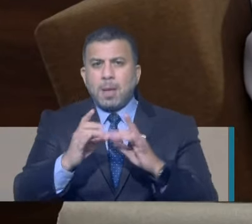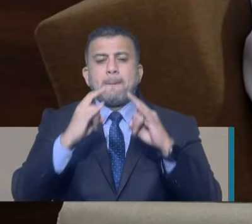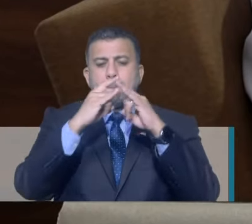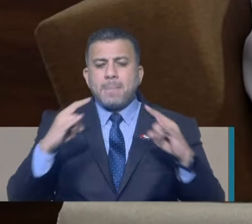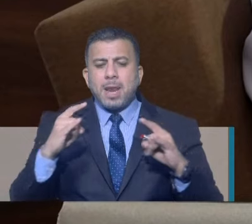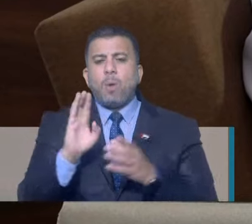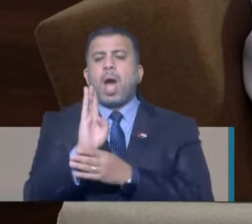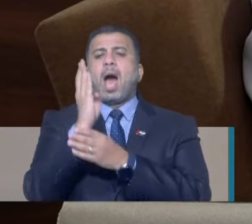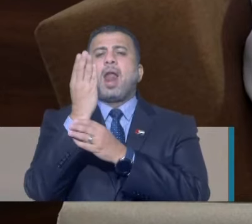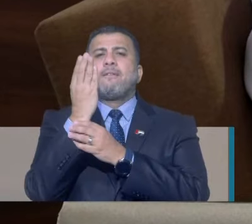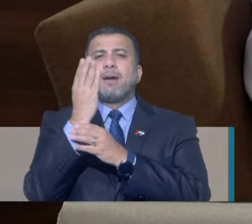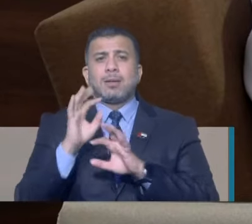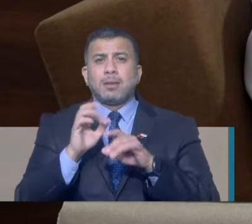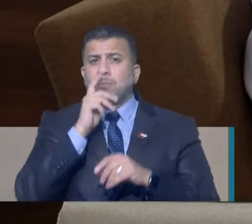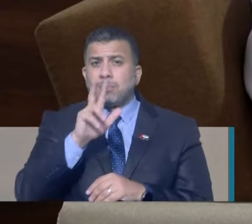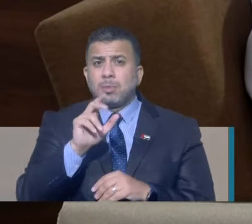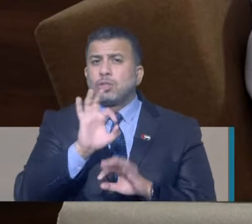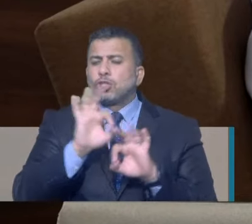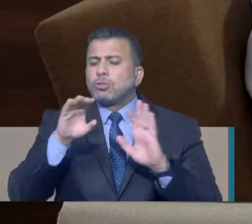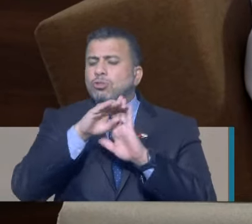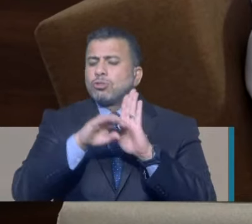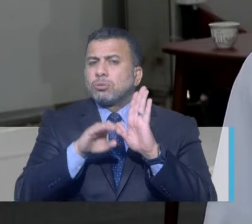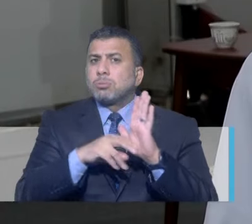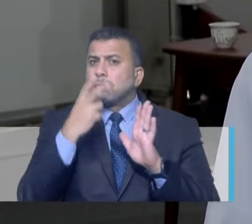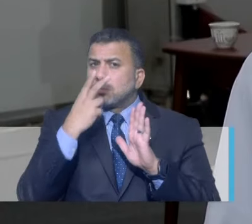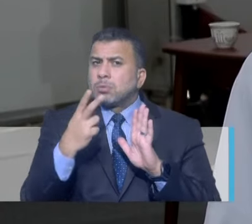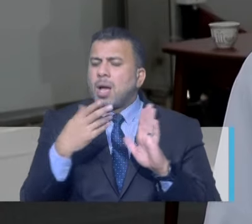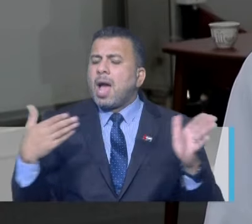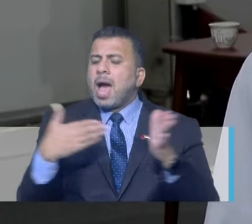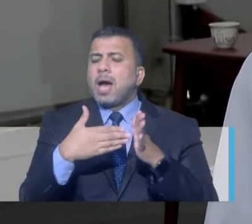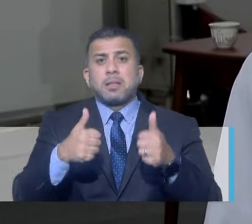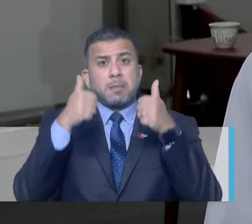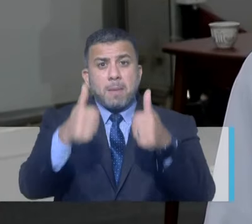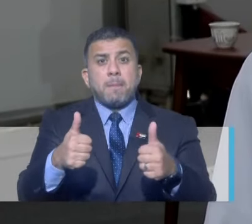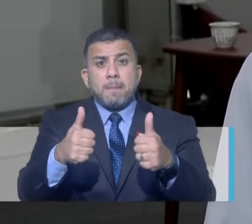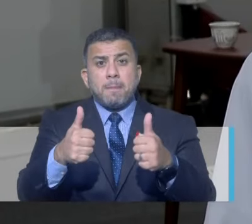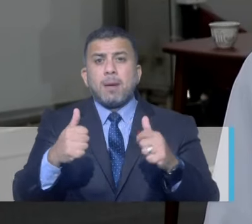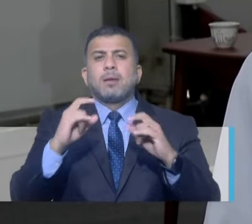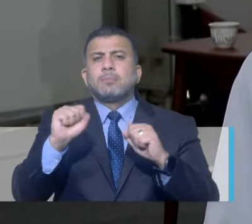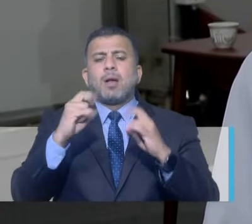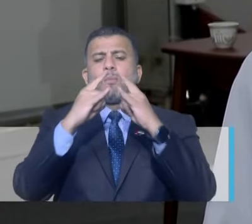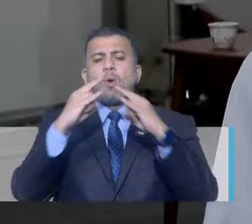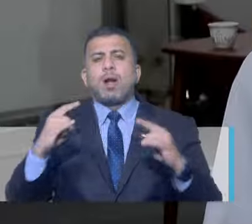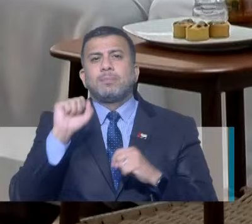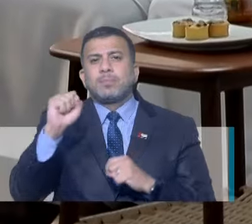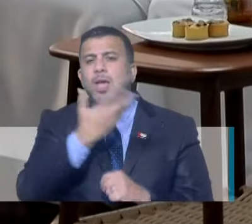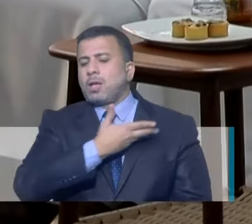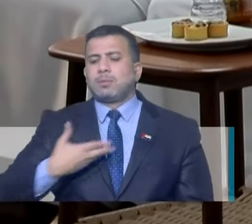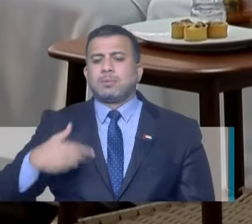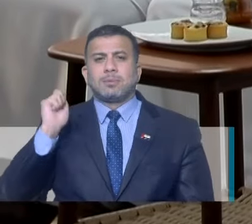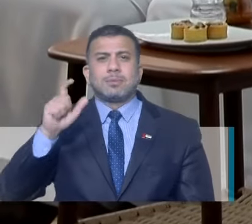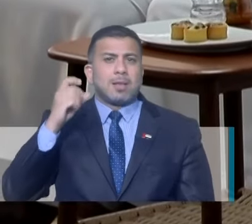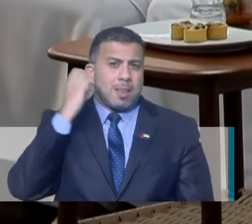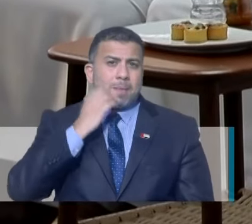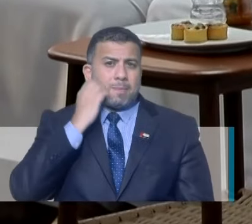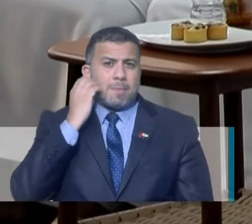وعرفة، ووقف الدرعي على مستوى التجهيزات والتحضيرات النهائية في مخيمات حجاج الإمارات، مشيدا